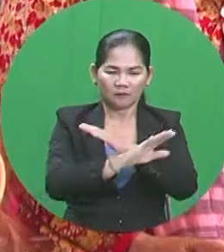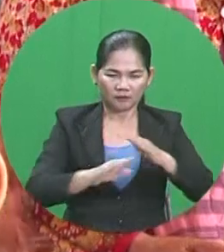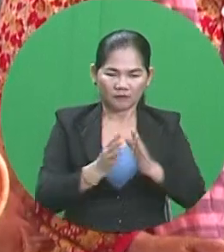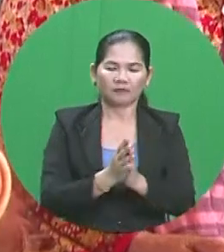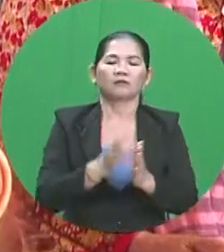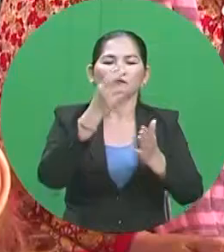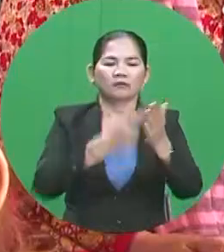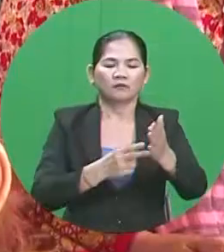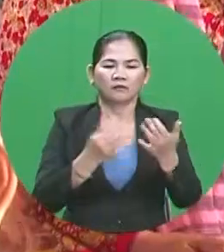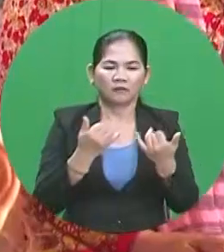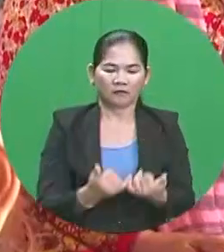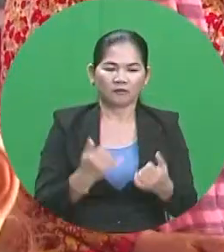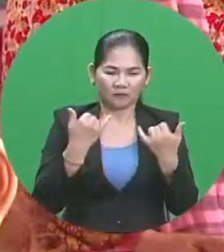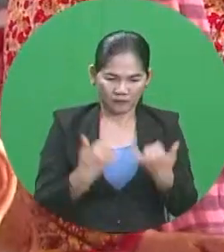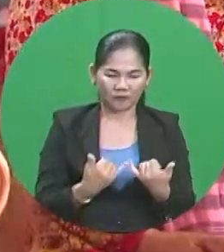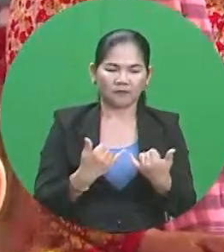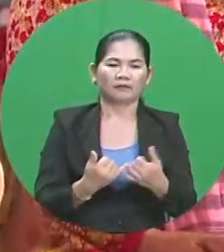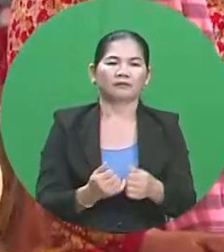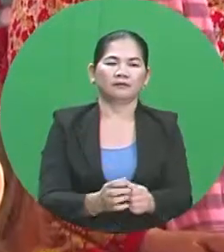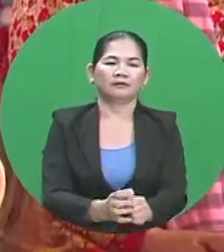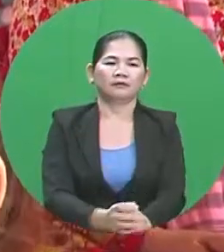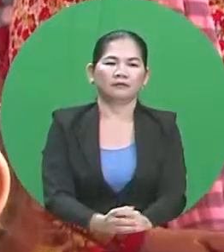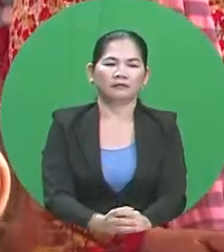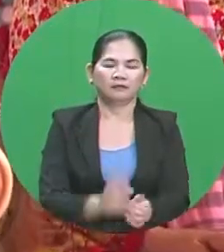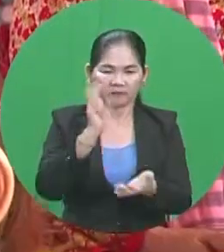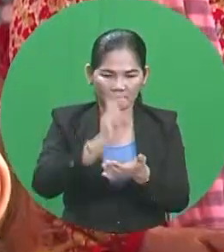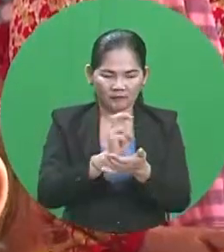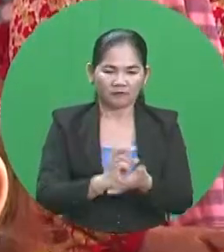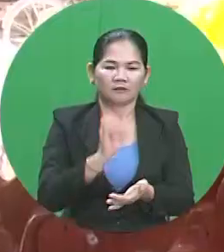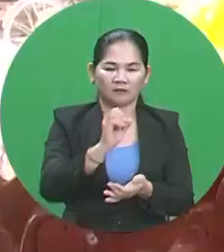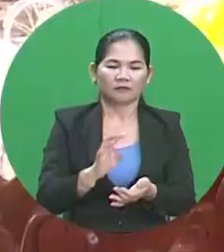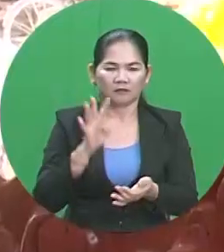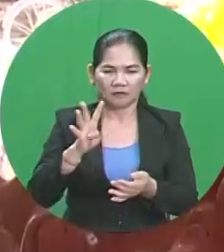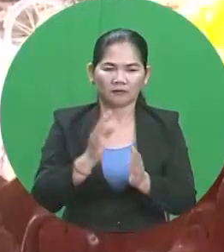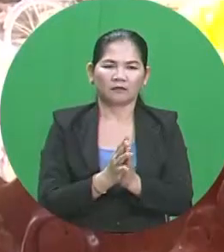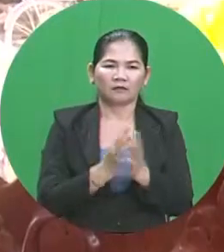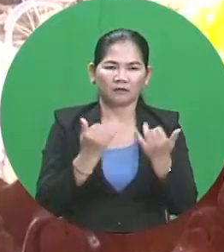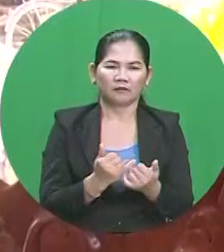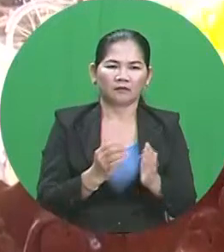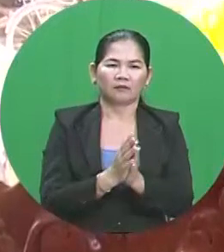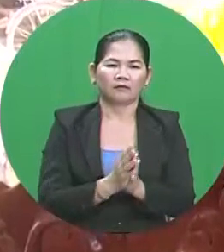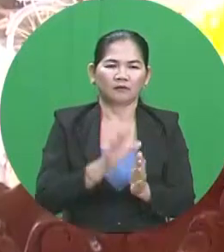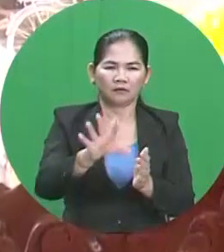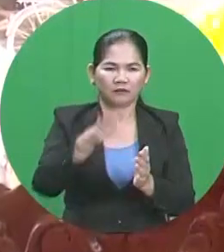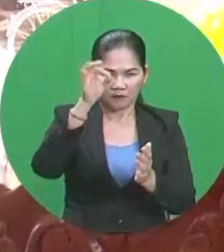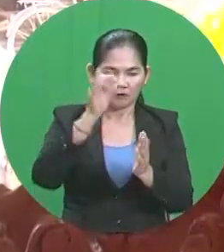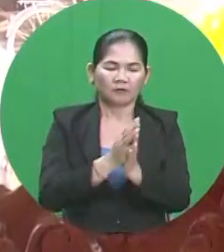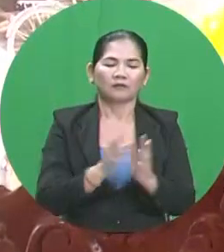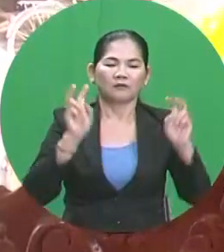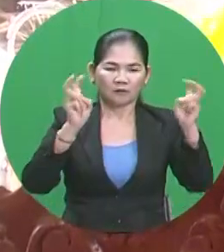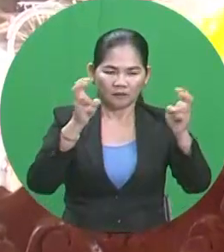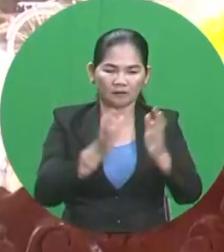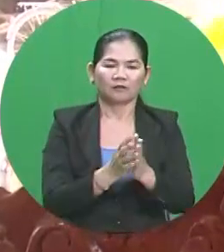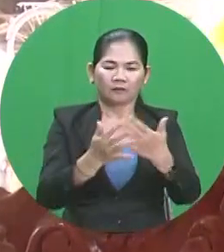មានអ្វីៗគ្រប់យ៉ាងមកទល់សពថ្ងៃនេះអង្គការលើហឹងបានមានប្រសាសន៍ថាតាមរយៈការចរិតទុកនៅពាក្យស្លោក